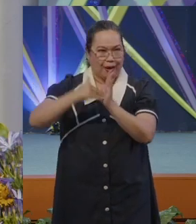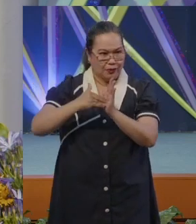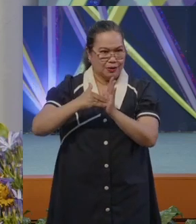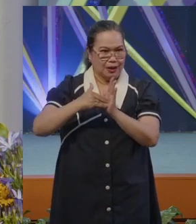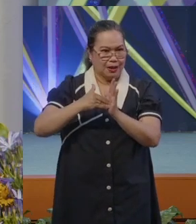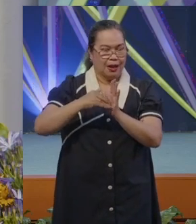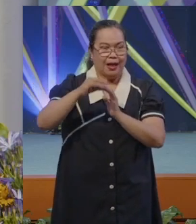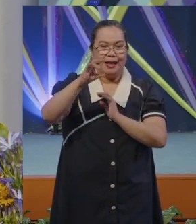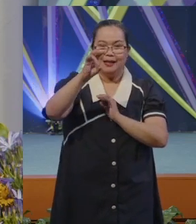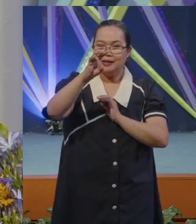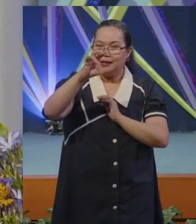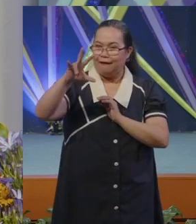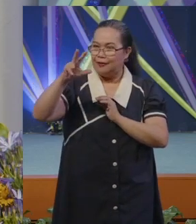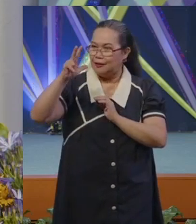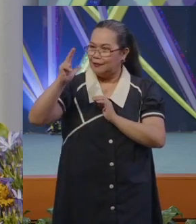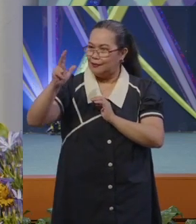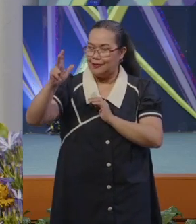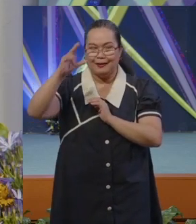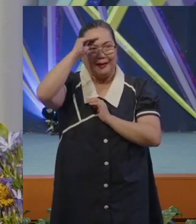601,730 men.